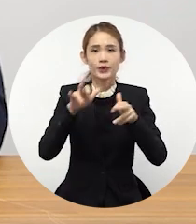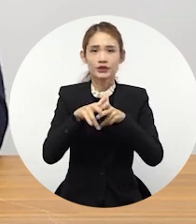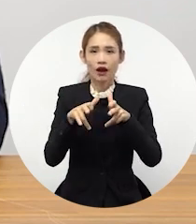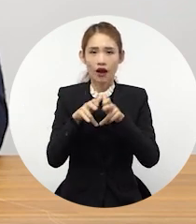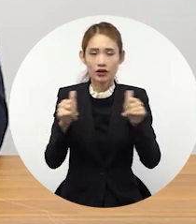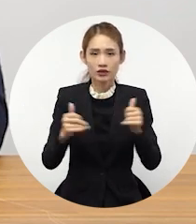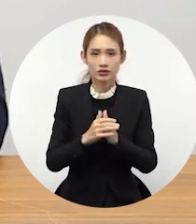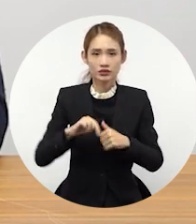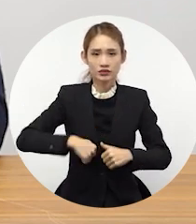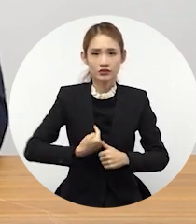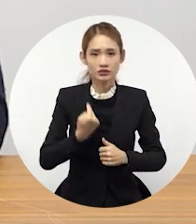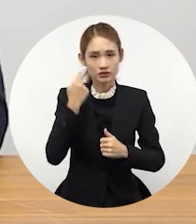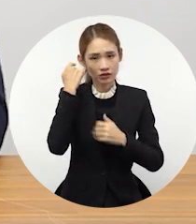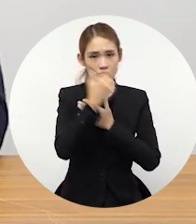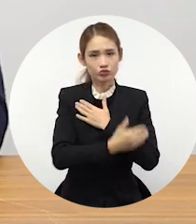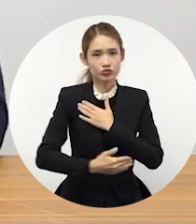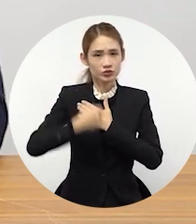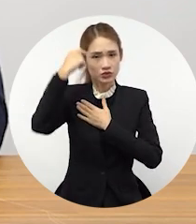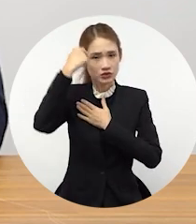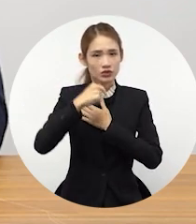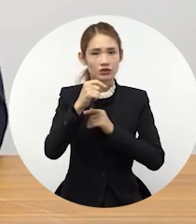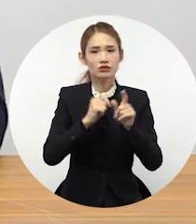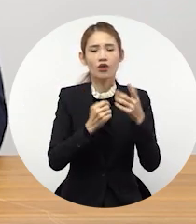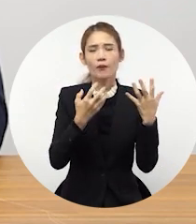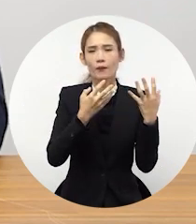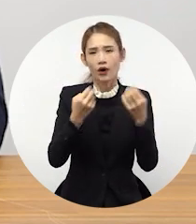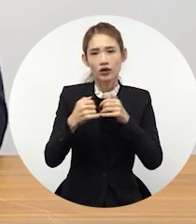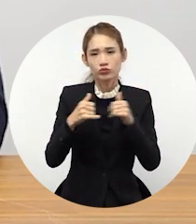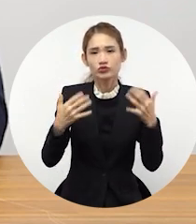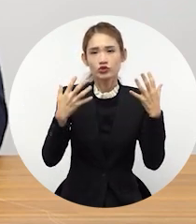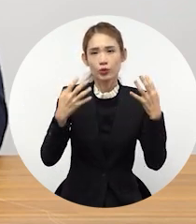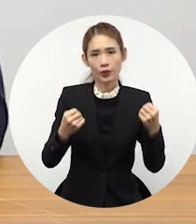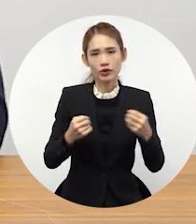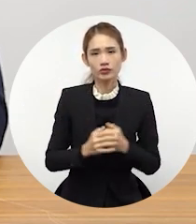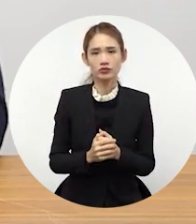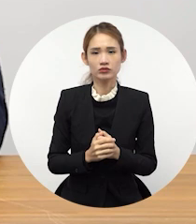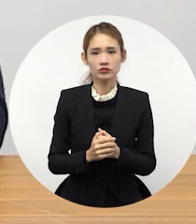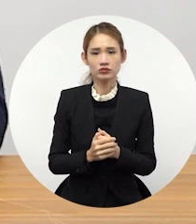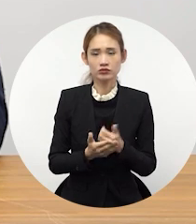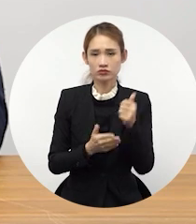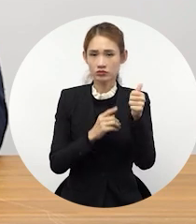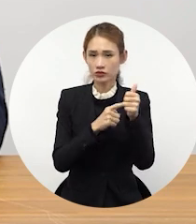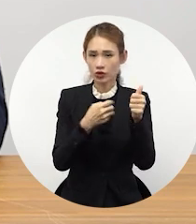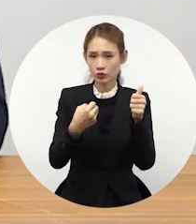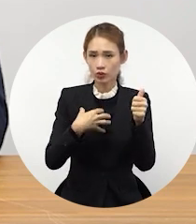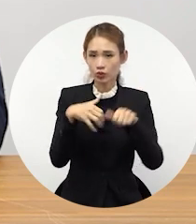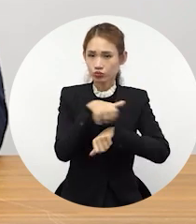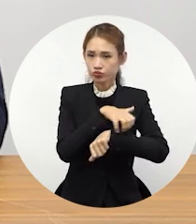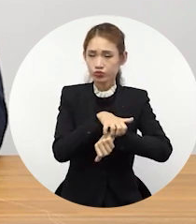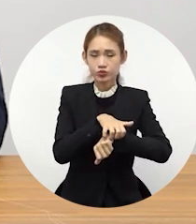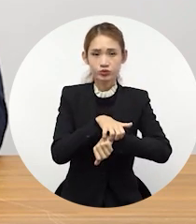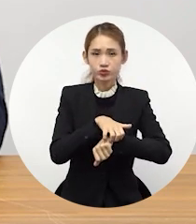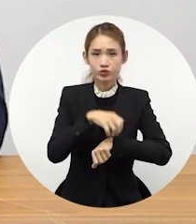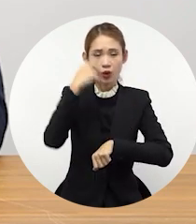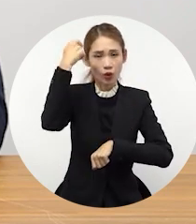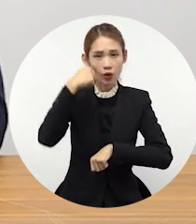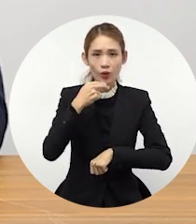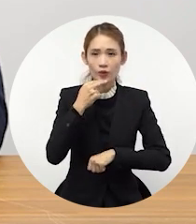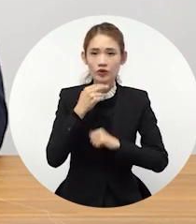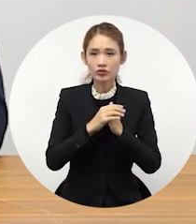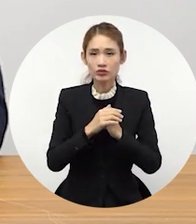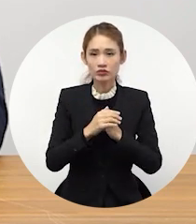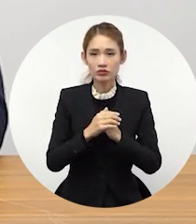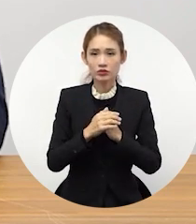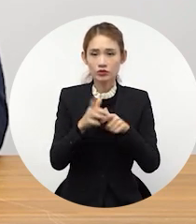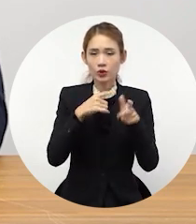비장애인인데도 불구하고 스스로의 몸에 저보다 많은 불편을 느끼면서 살아가는 분들도 많이 계시고요. 우리 현학 씨도 불편을 이제 크게 못 느낄